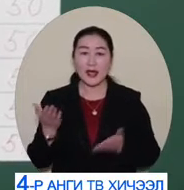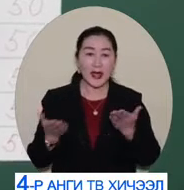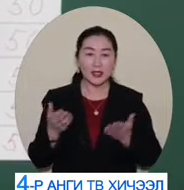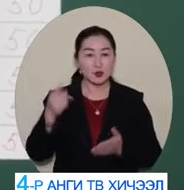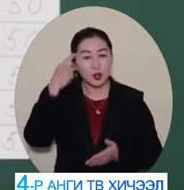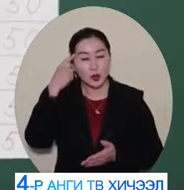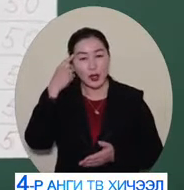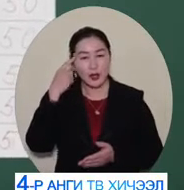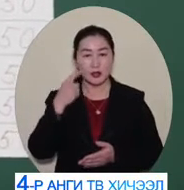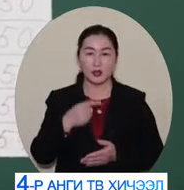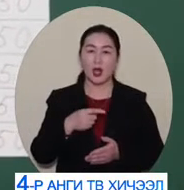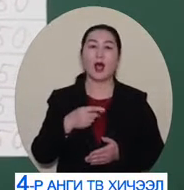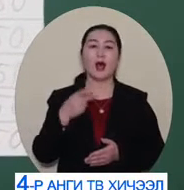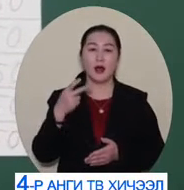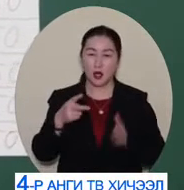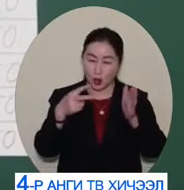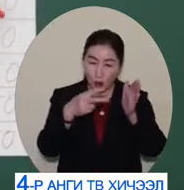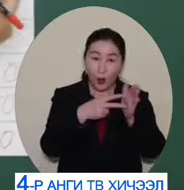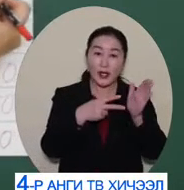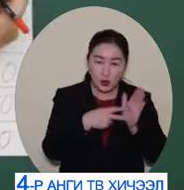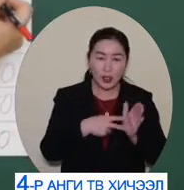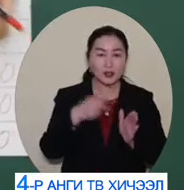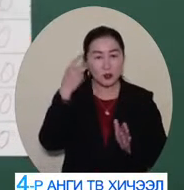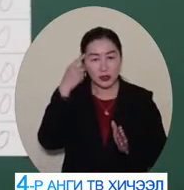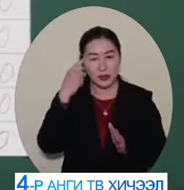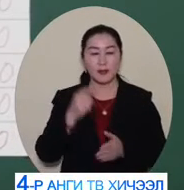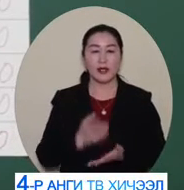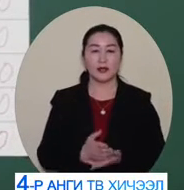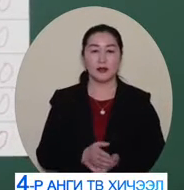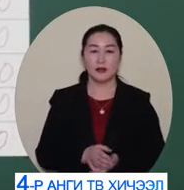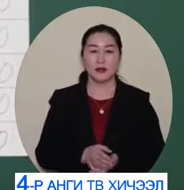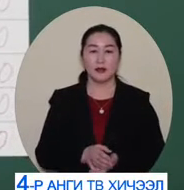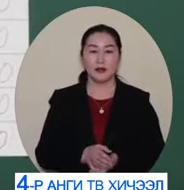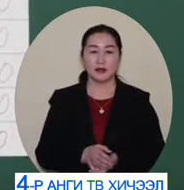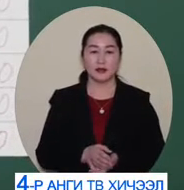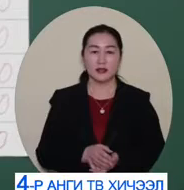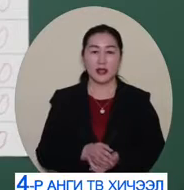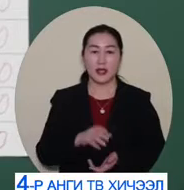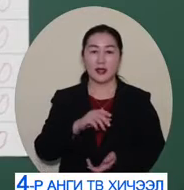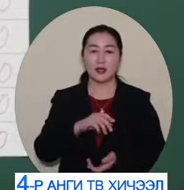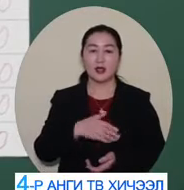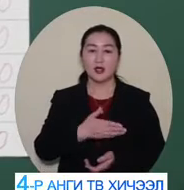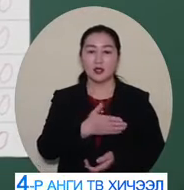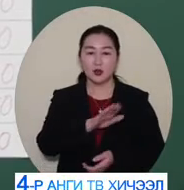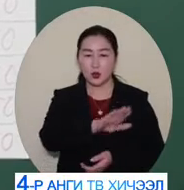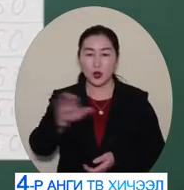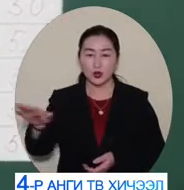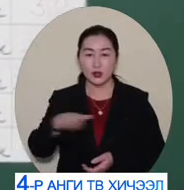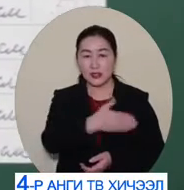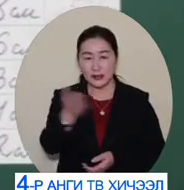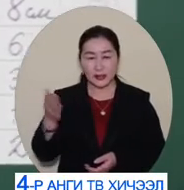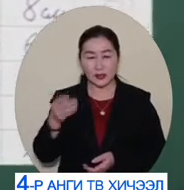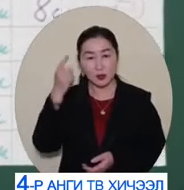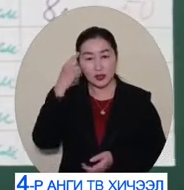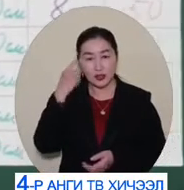нэмээд жоохон тайлбар өгч чи 400 см-ийг энэ 50-та яах хэвтэй байна уу гэдэг. Хуваагаад хуваагаад бодоод байх